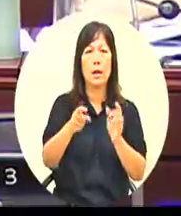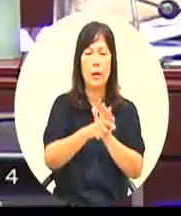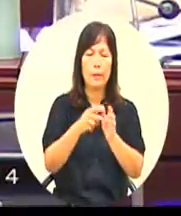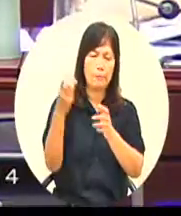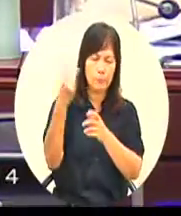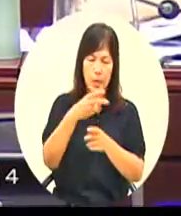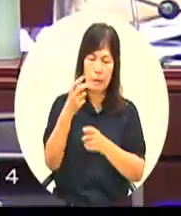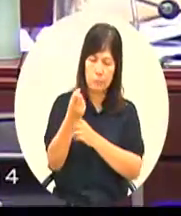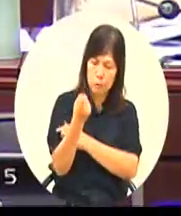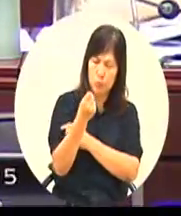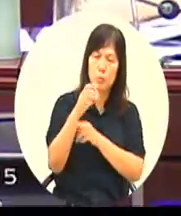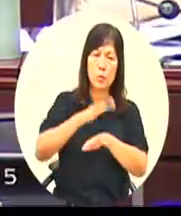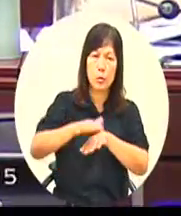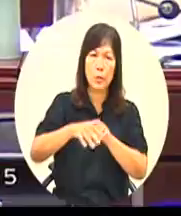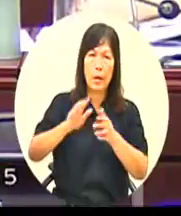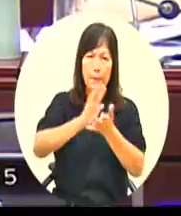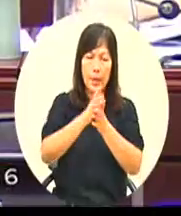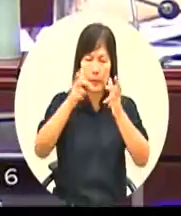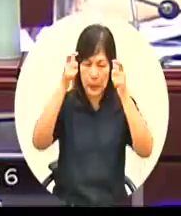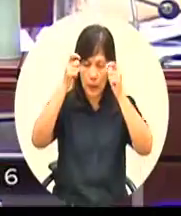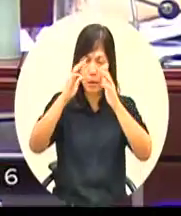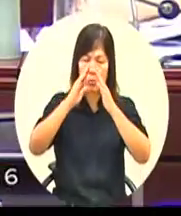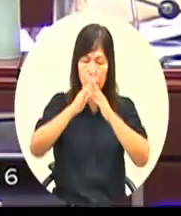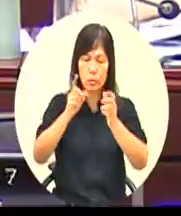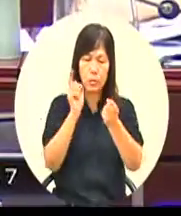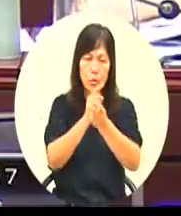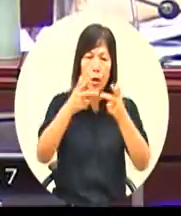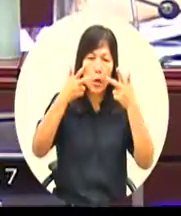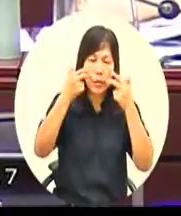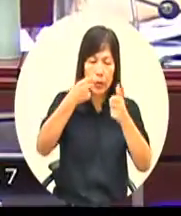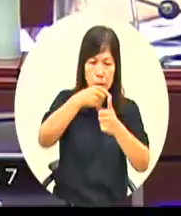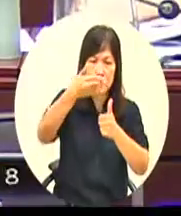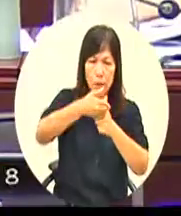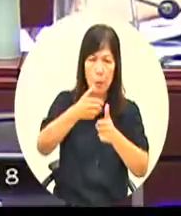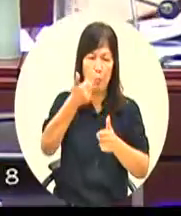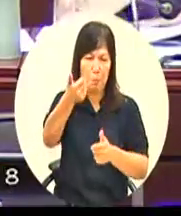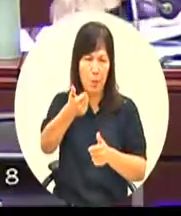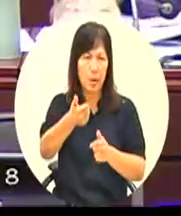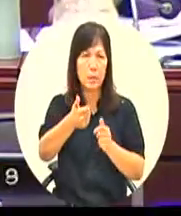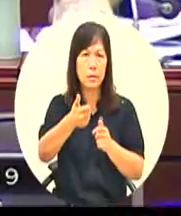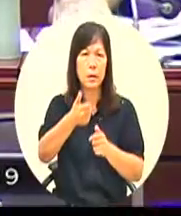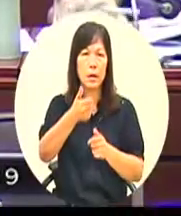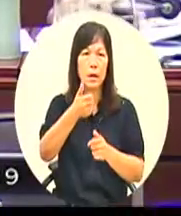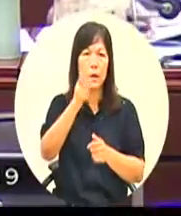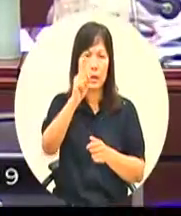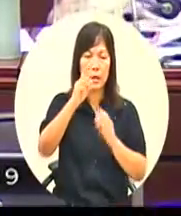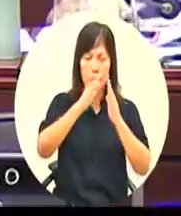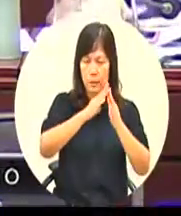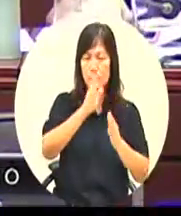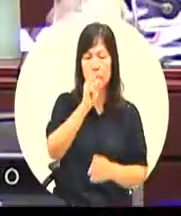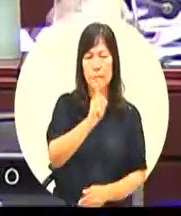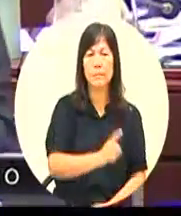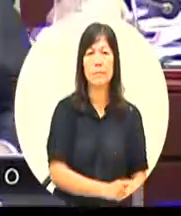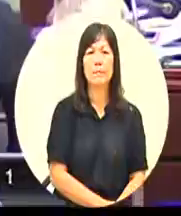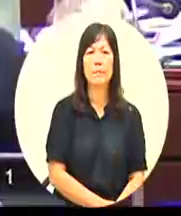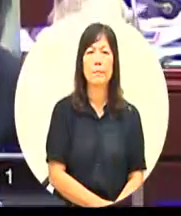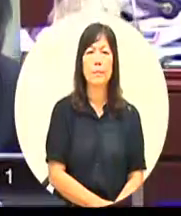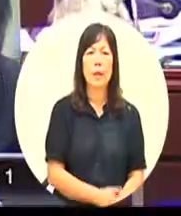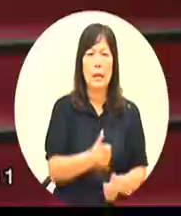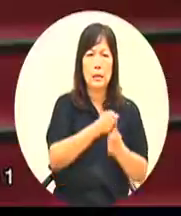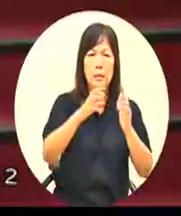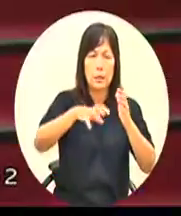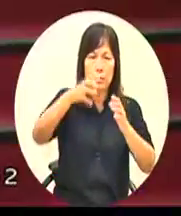努力把高雄打造为对原住民教育是最优质最友善的一个城市。 好，谢谢局长